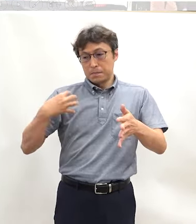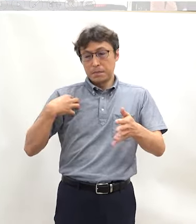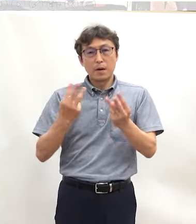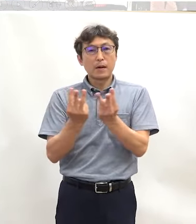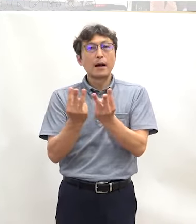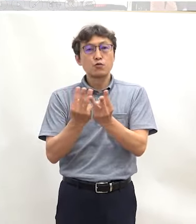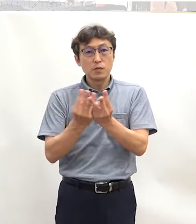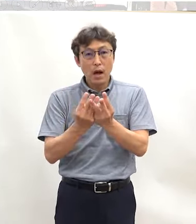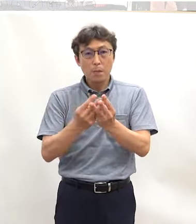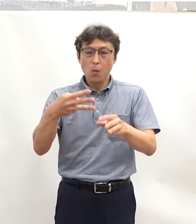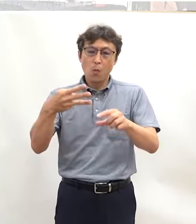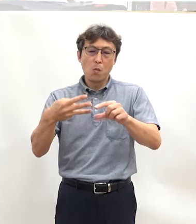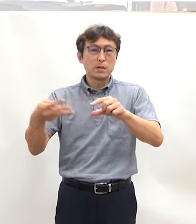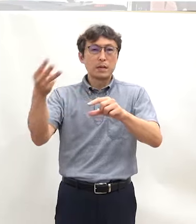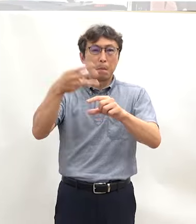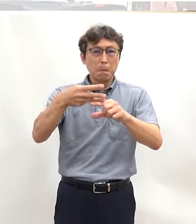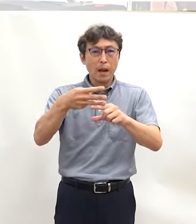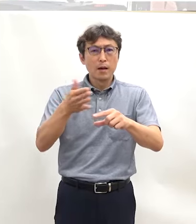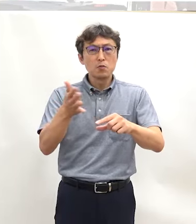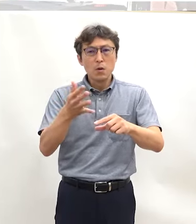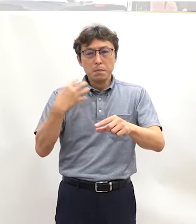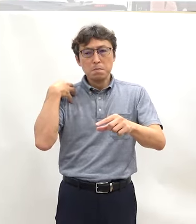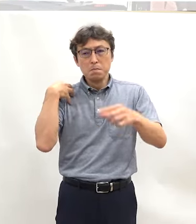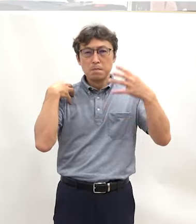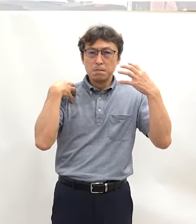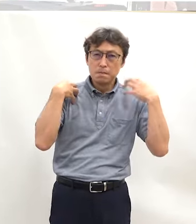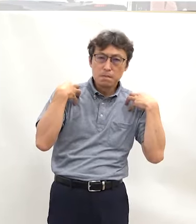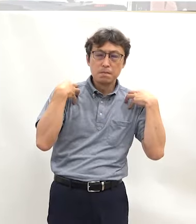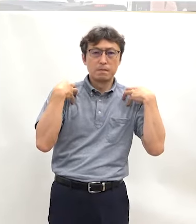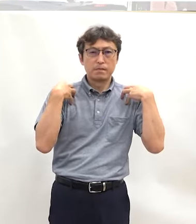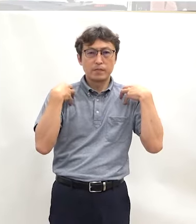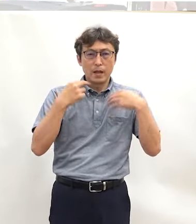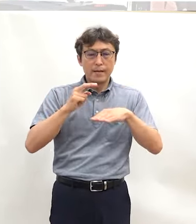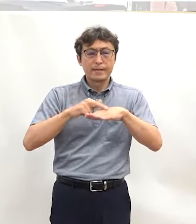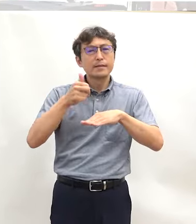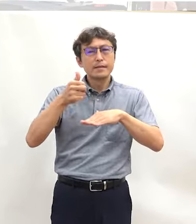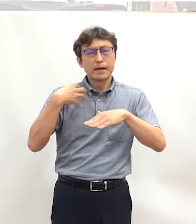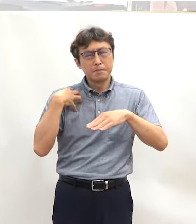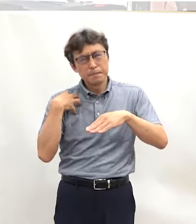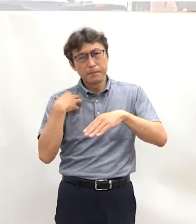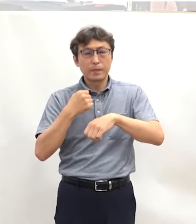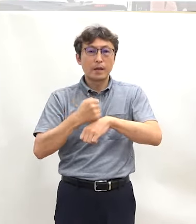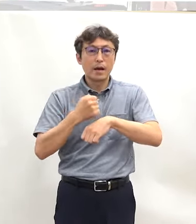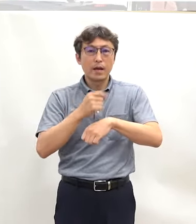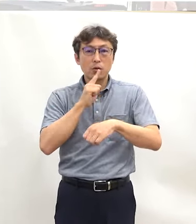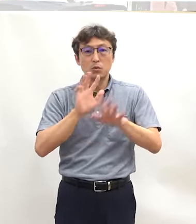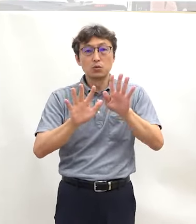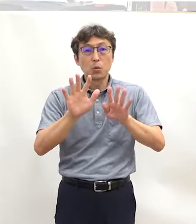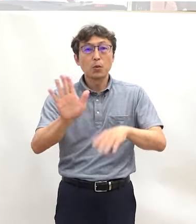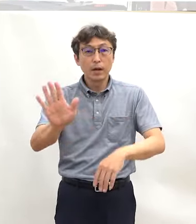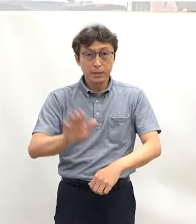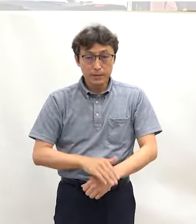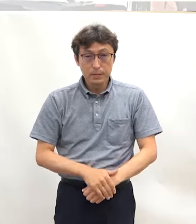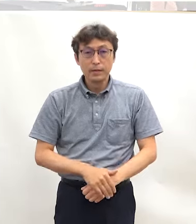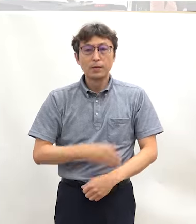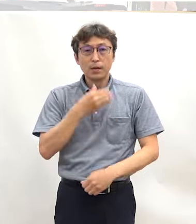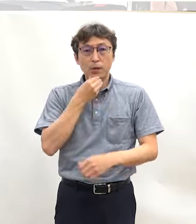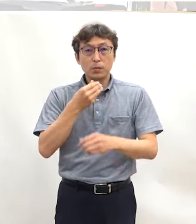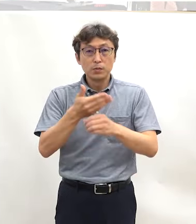3倍ぐらいの多さということで、小児科医にかかる負担が大きくなっているわけです。本市の場